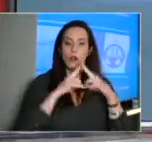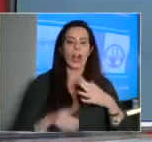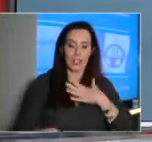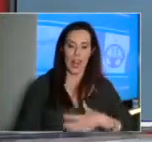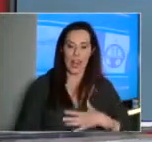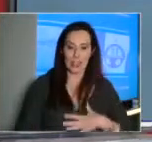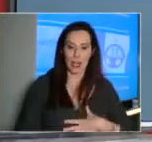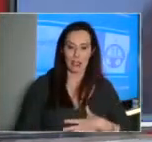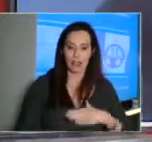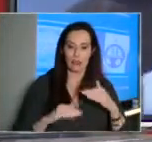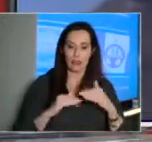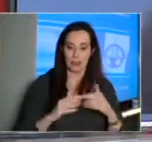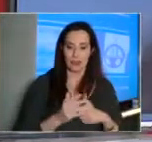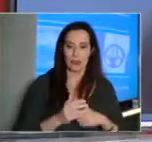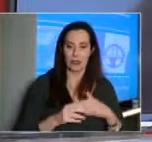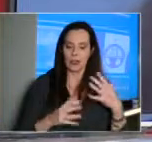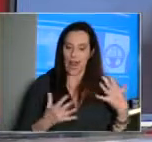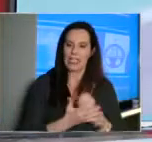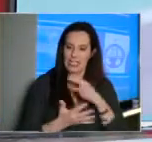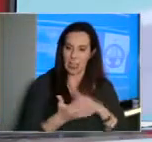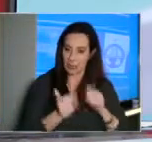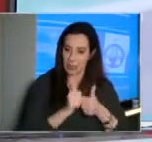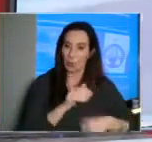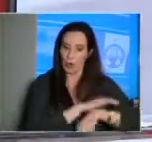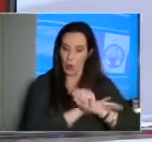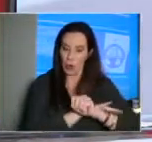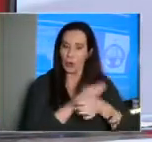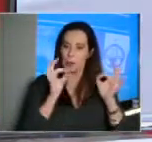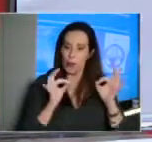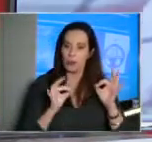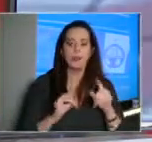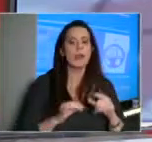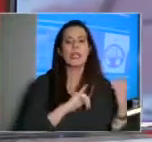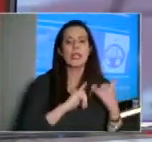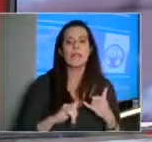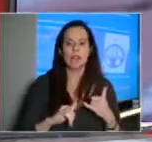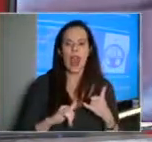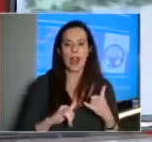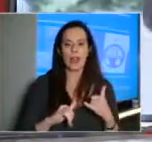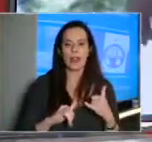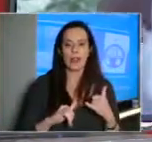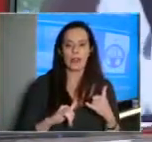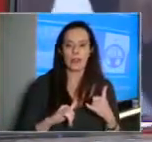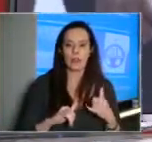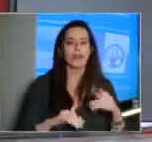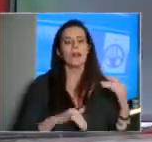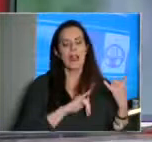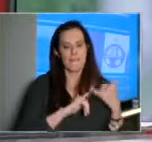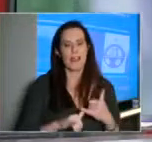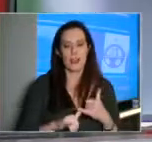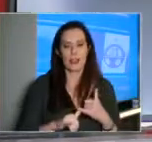רצתה לעלות על דרך המלך בספורט, בכדורגל במיוחד, אז הביא אדון אמי ז'קה